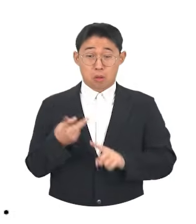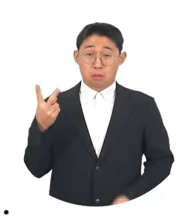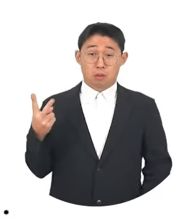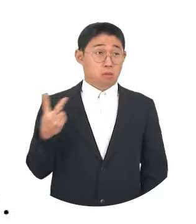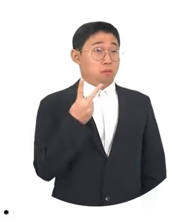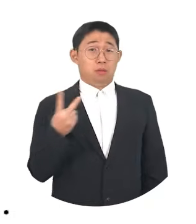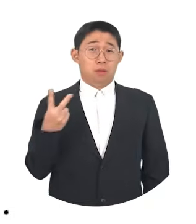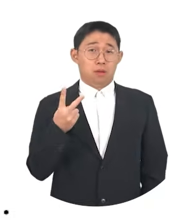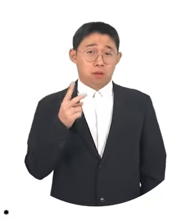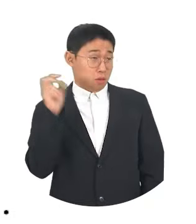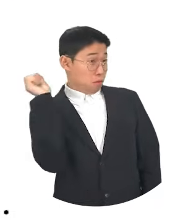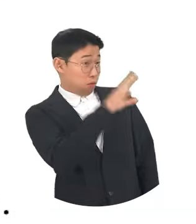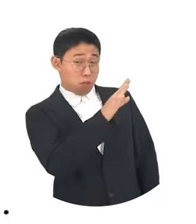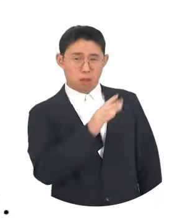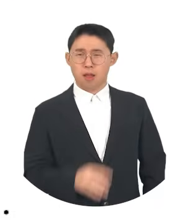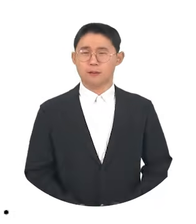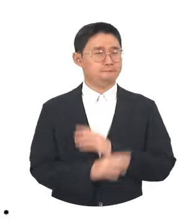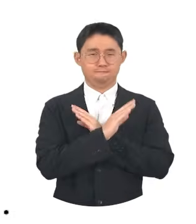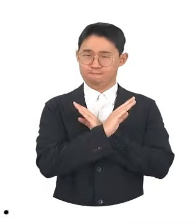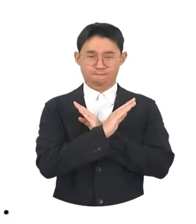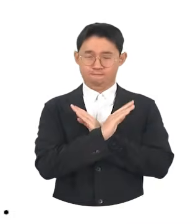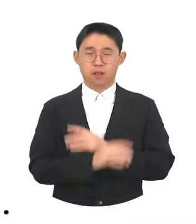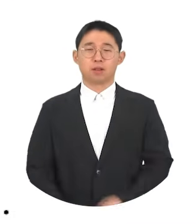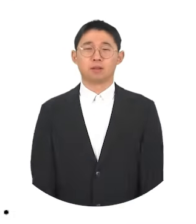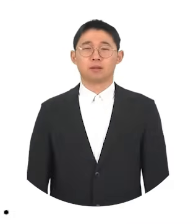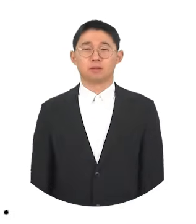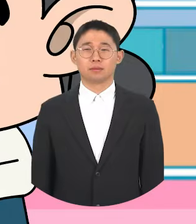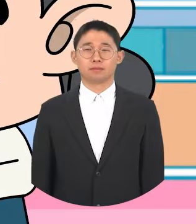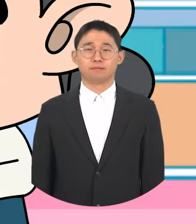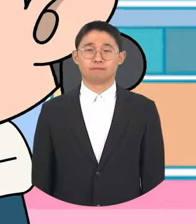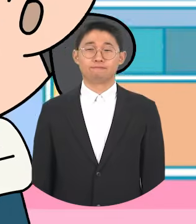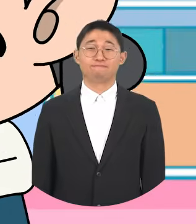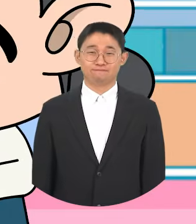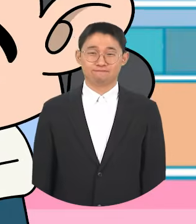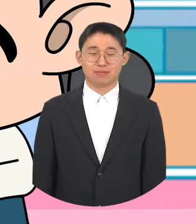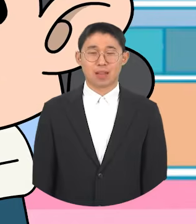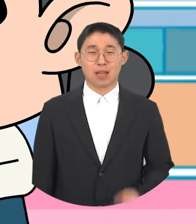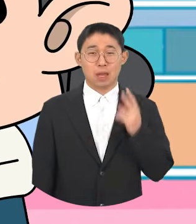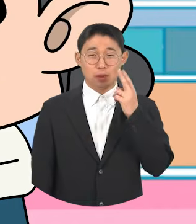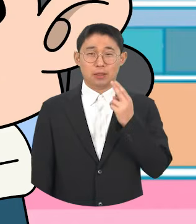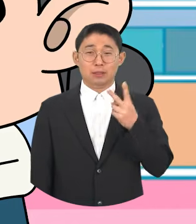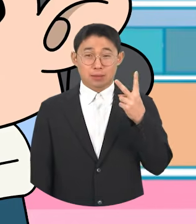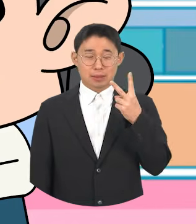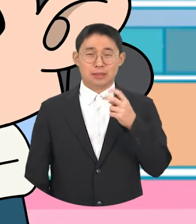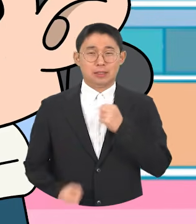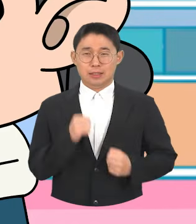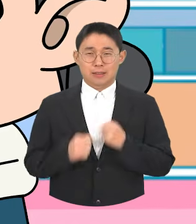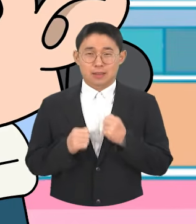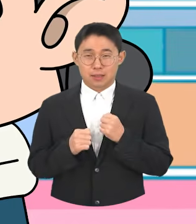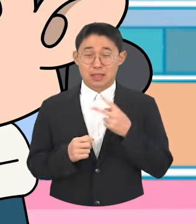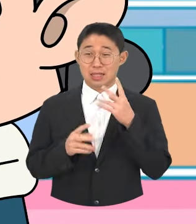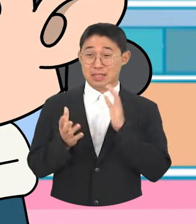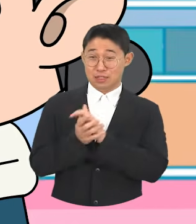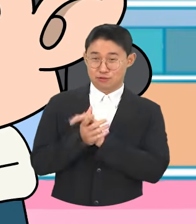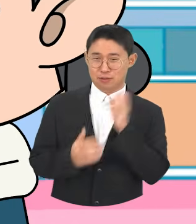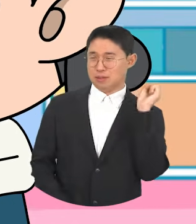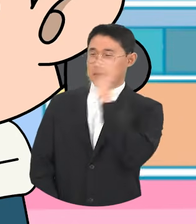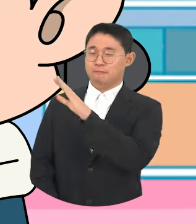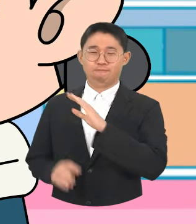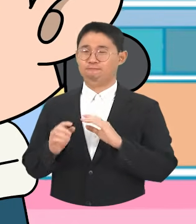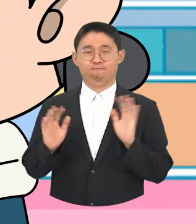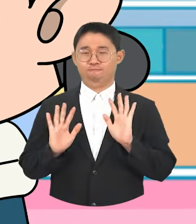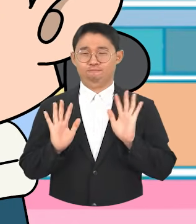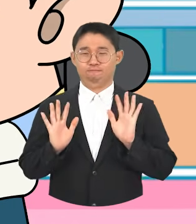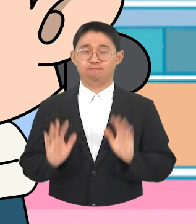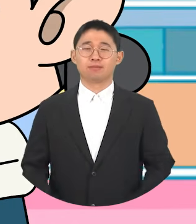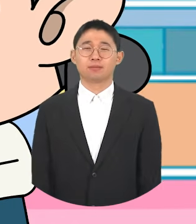들고 다니거나 친구에게 던져서도 안 되겠죠? 맞아요. 가위날을 벌린 채로 들고 다니거나